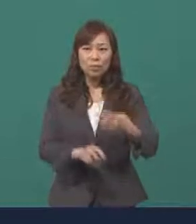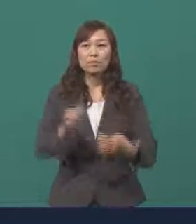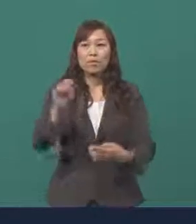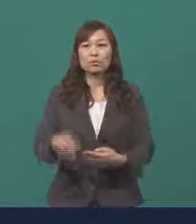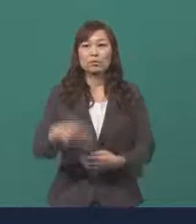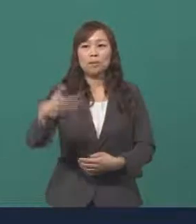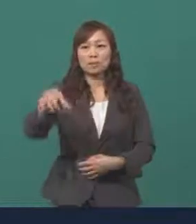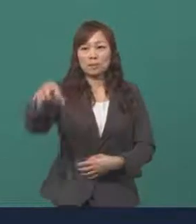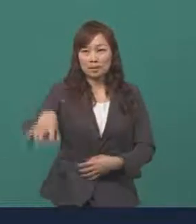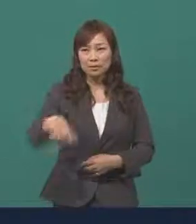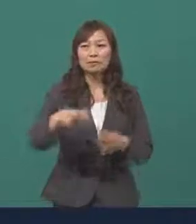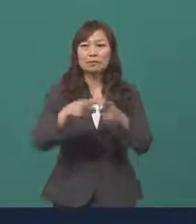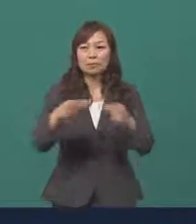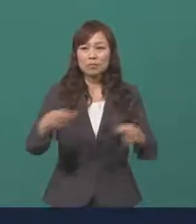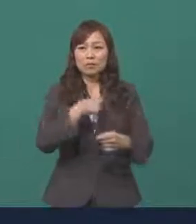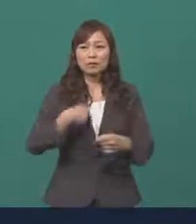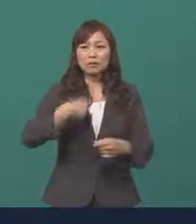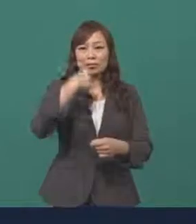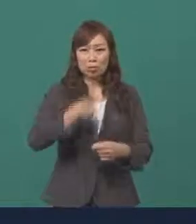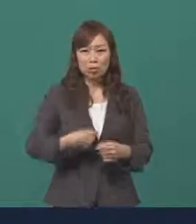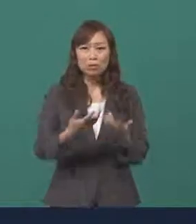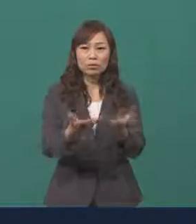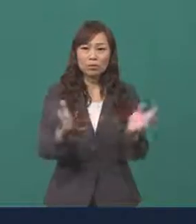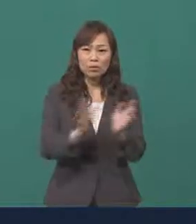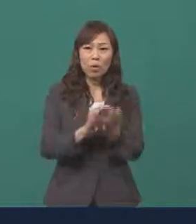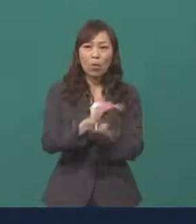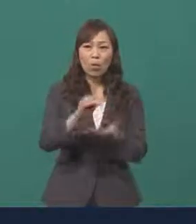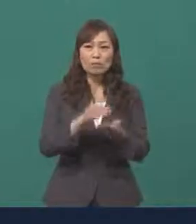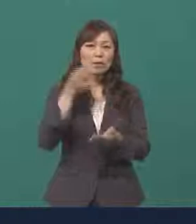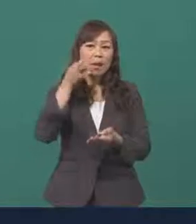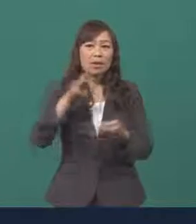20日、近江八幡市にある日